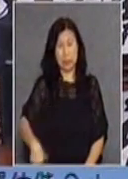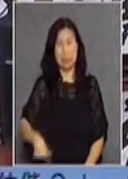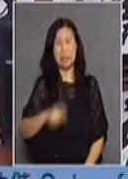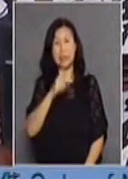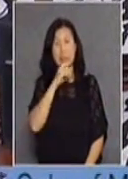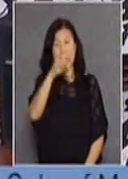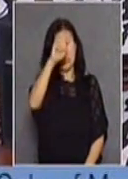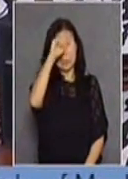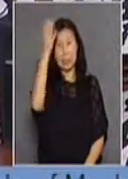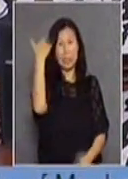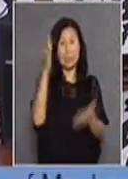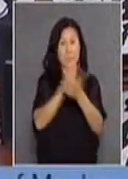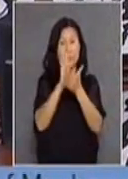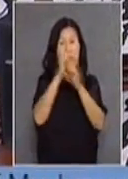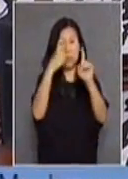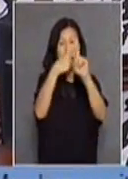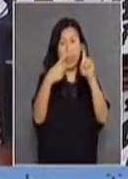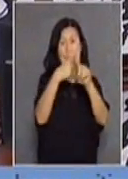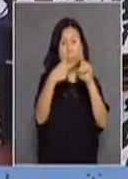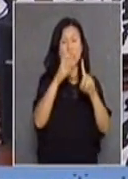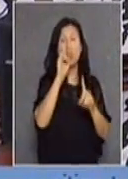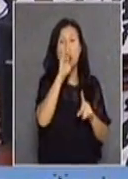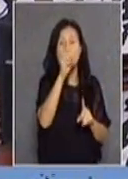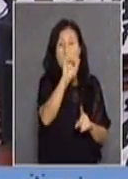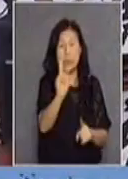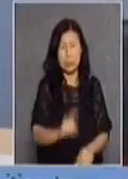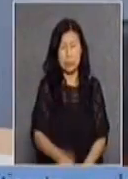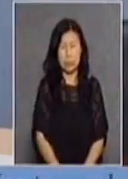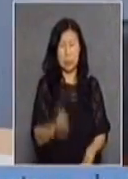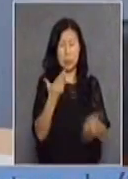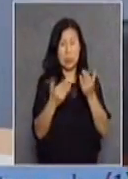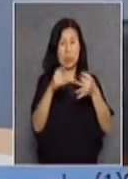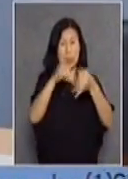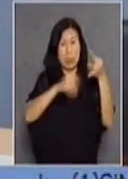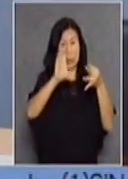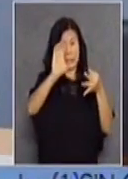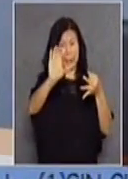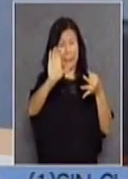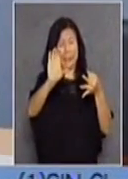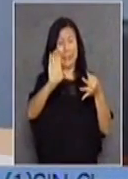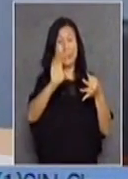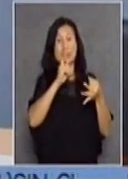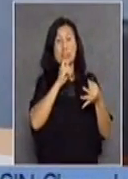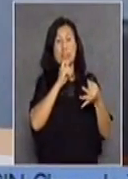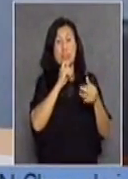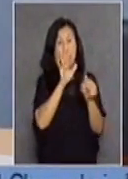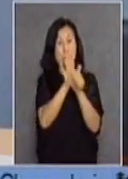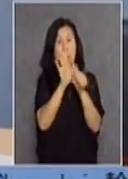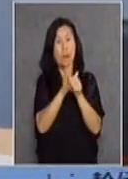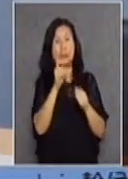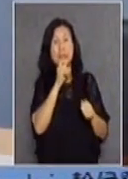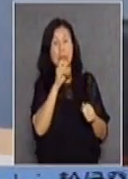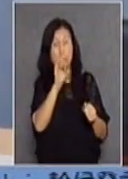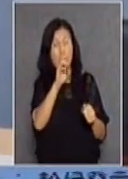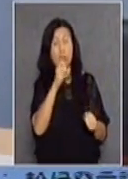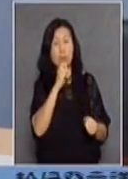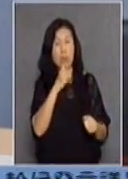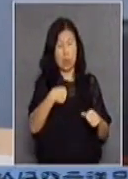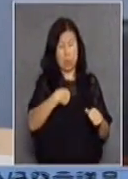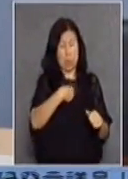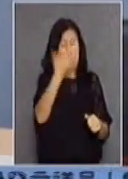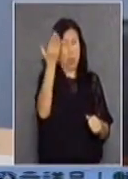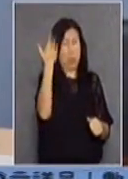九年前講過乜嘢，或者係陳茂波仗義執言，即係話其實喂，我做呢、這、一